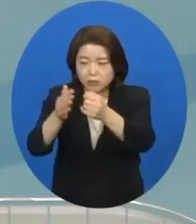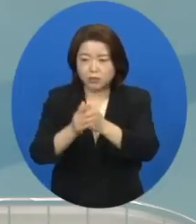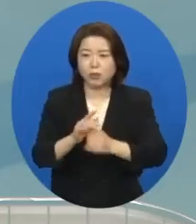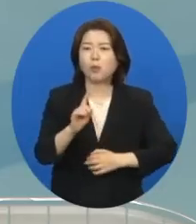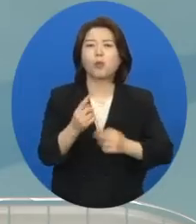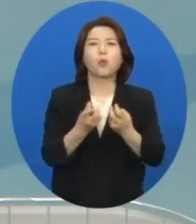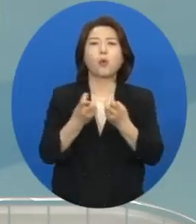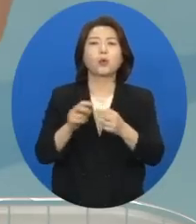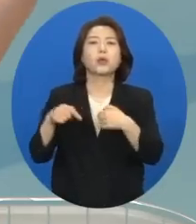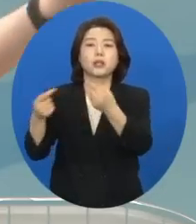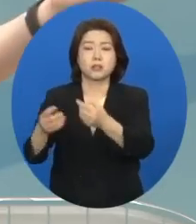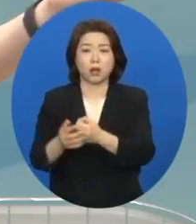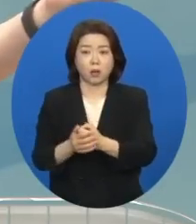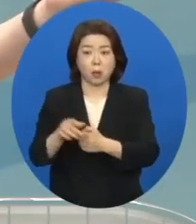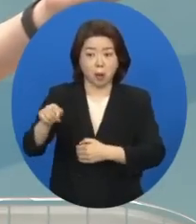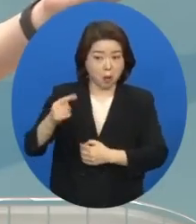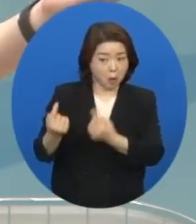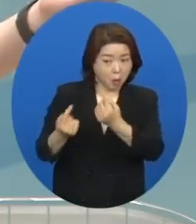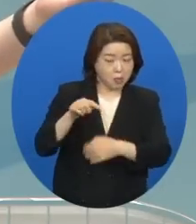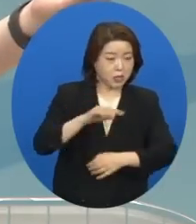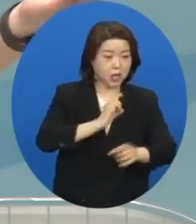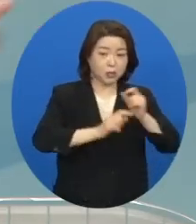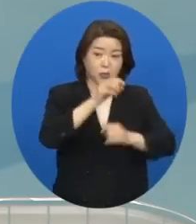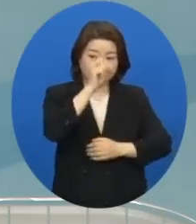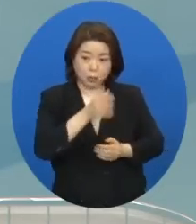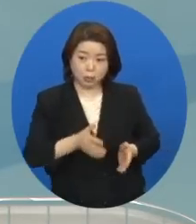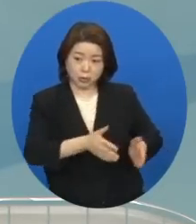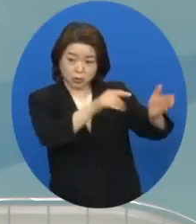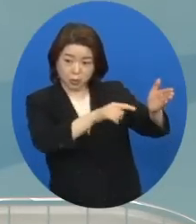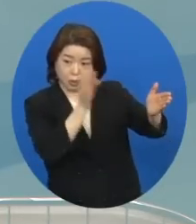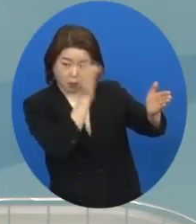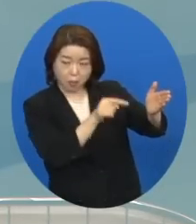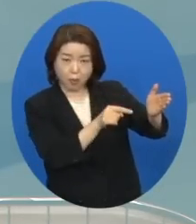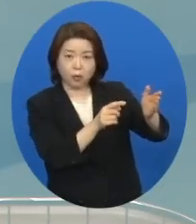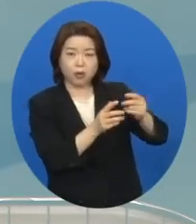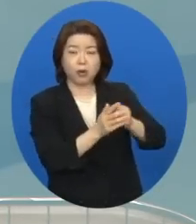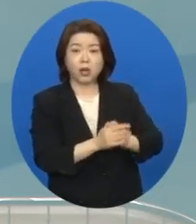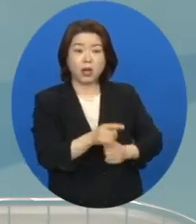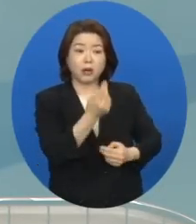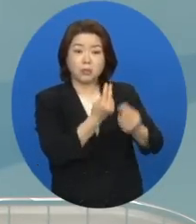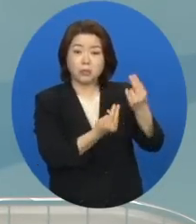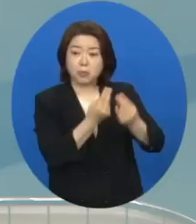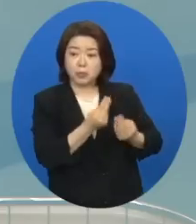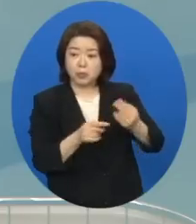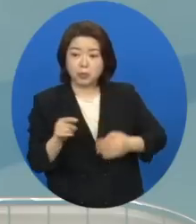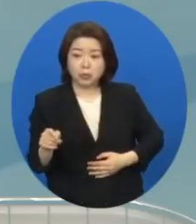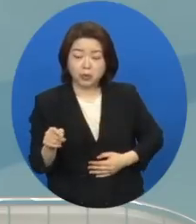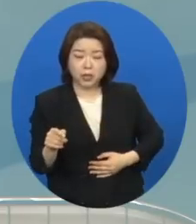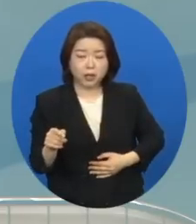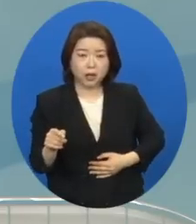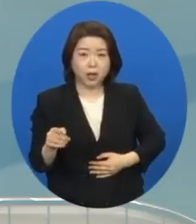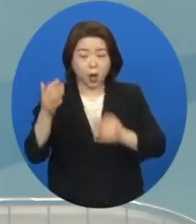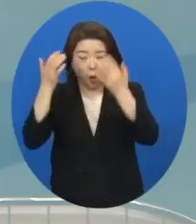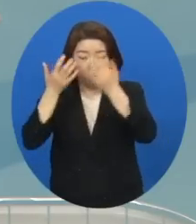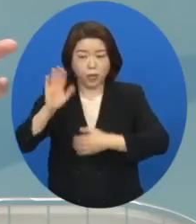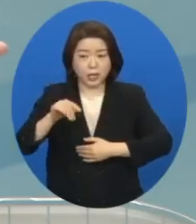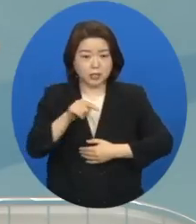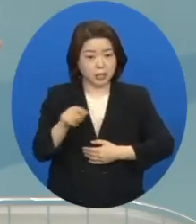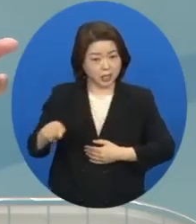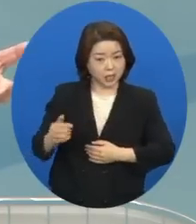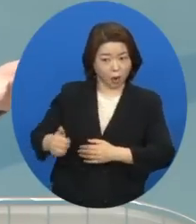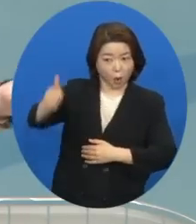가요? 그보다 더 좋은 길이 보이면, 아, 비록 지금 고난의 길이라도 가지요. 아,